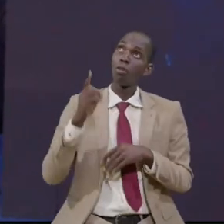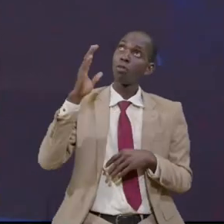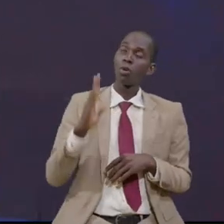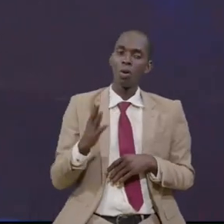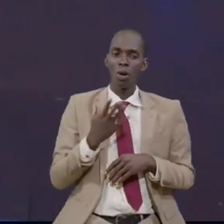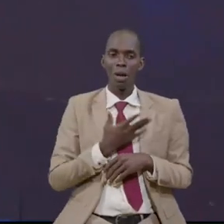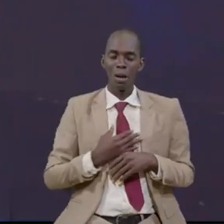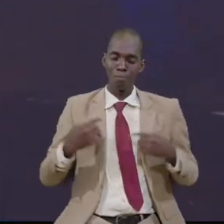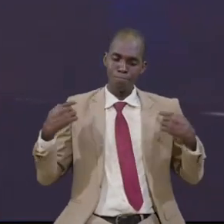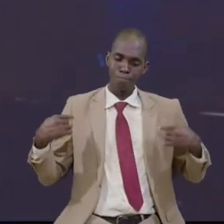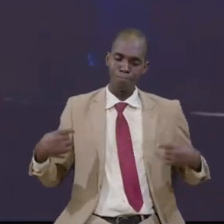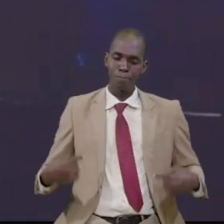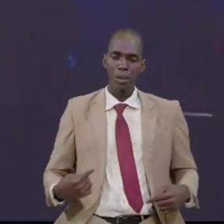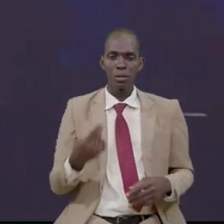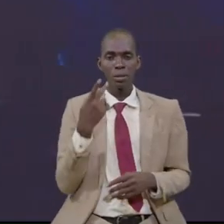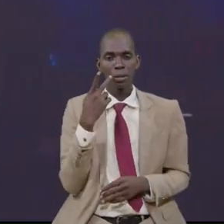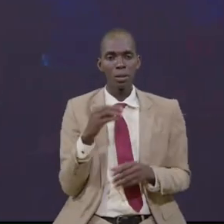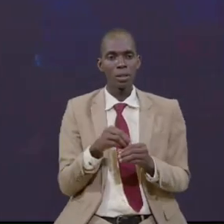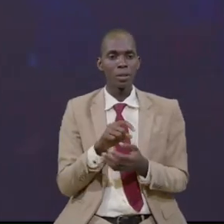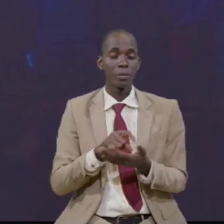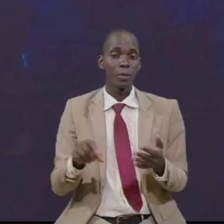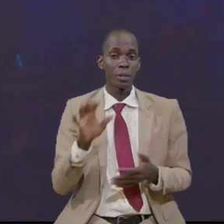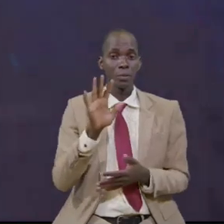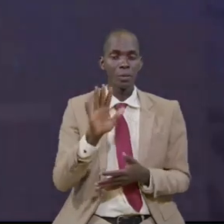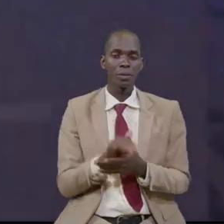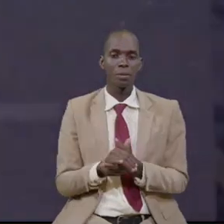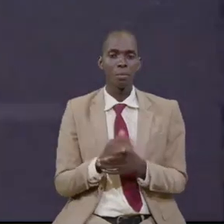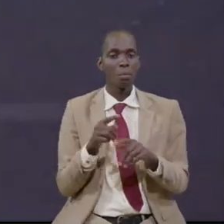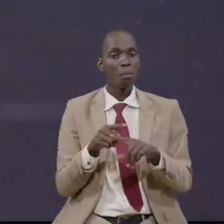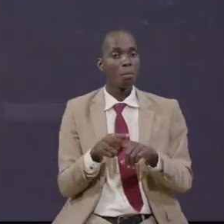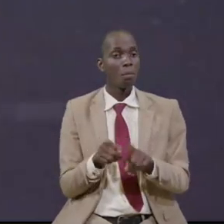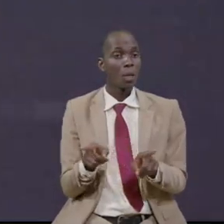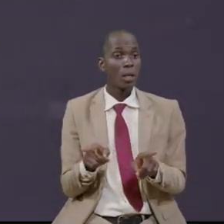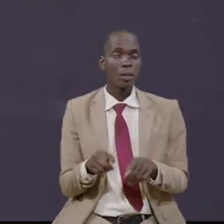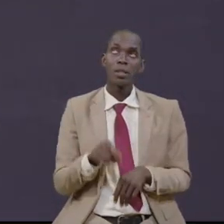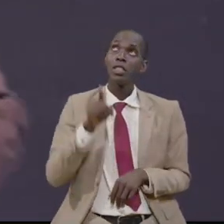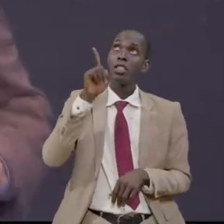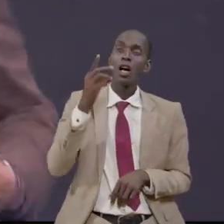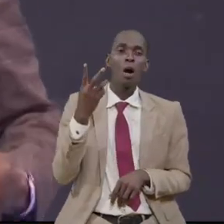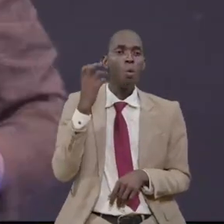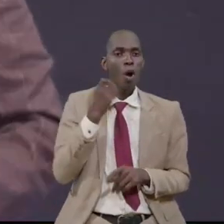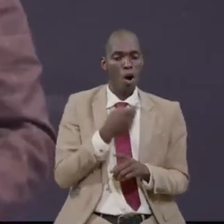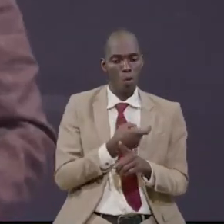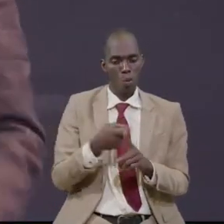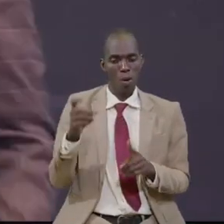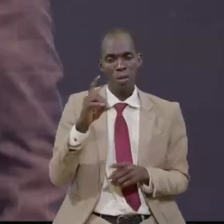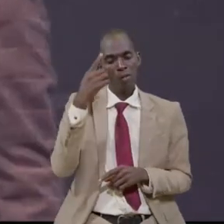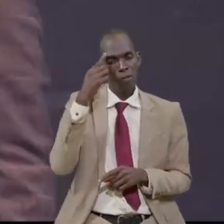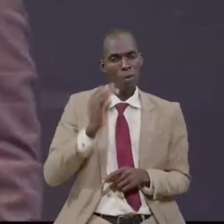verset 5 qui dit: mais il était blessé pour nos